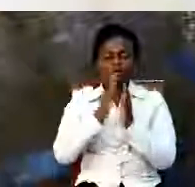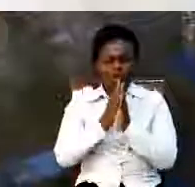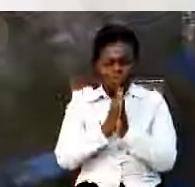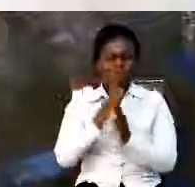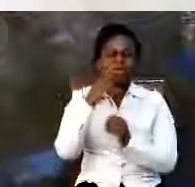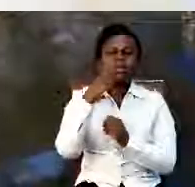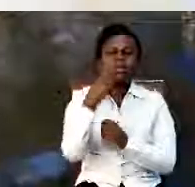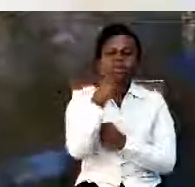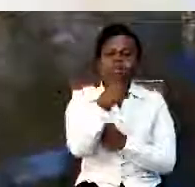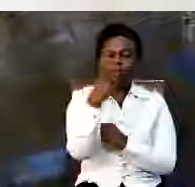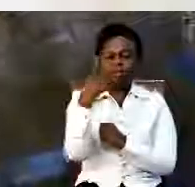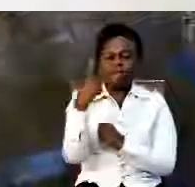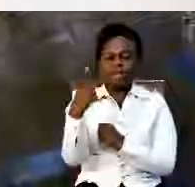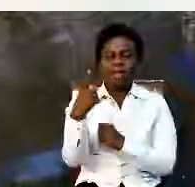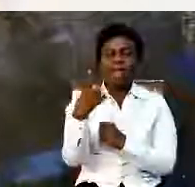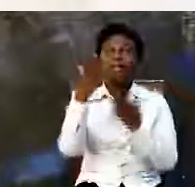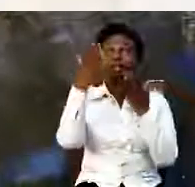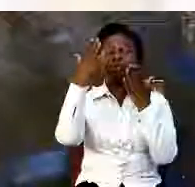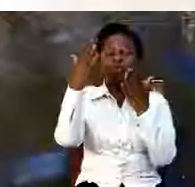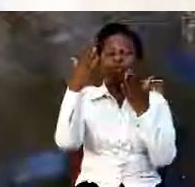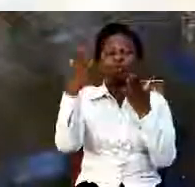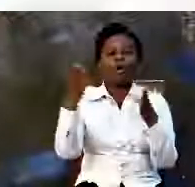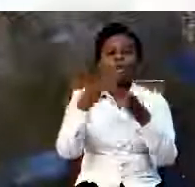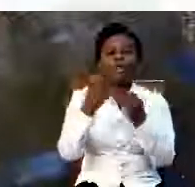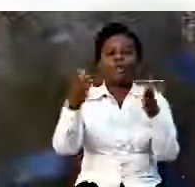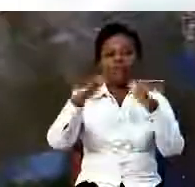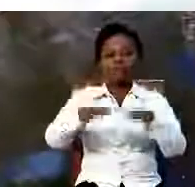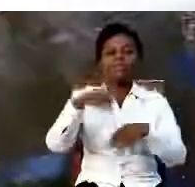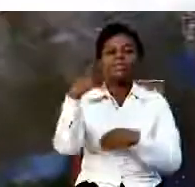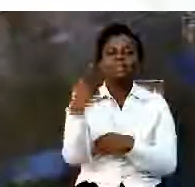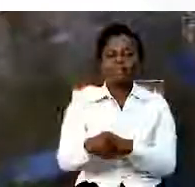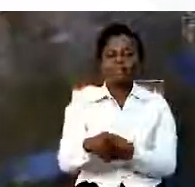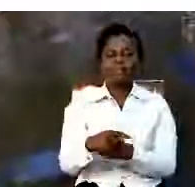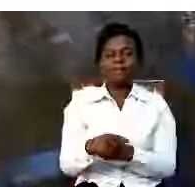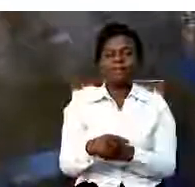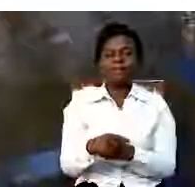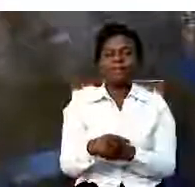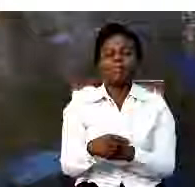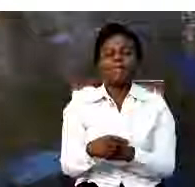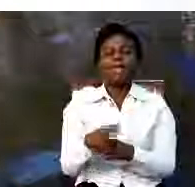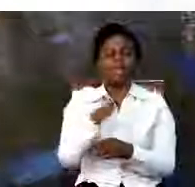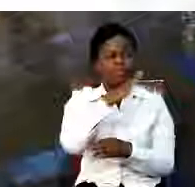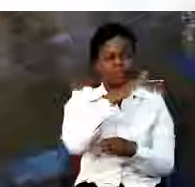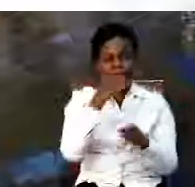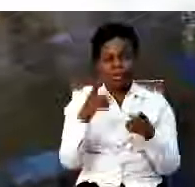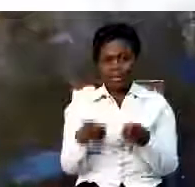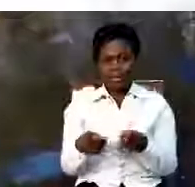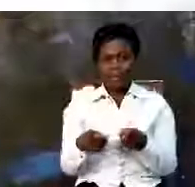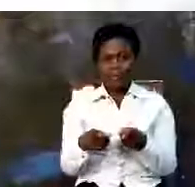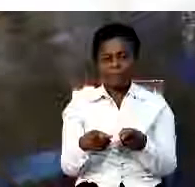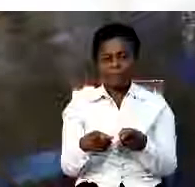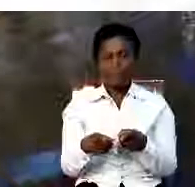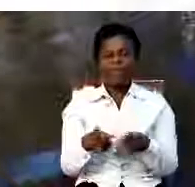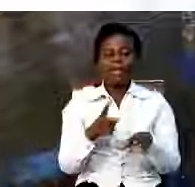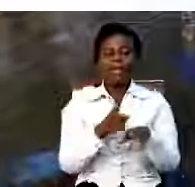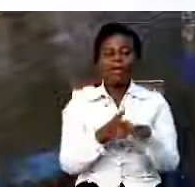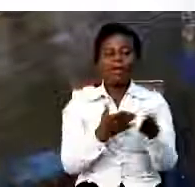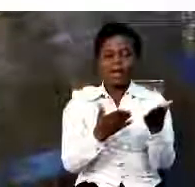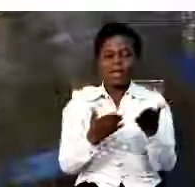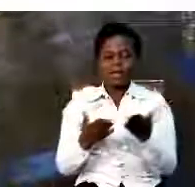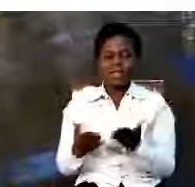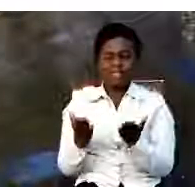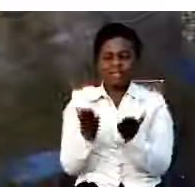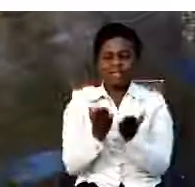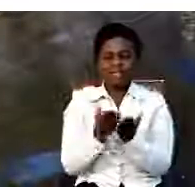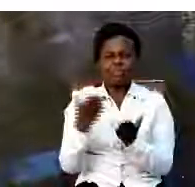kila mmoja wenu ili kwamba Mungu apate kuwabariki sana. Jioni ya leo ni wakaribisha katika